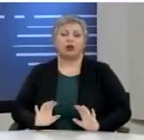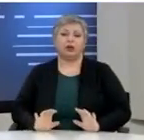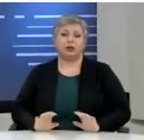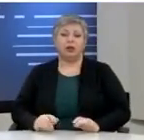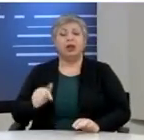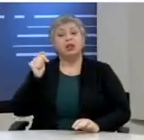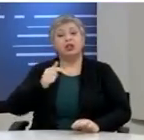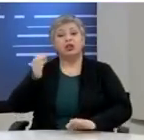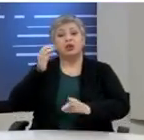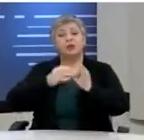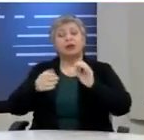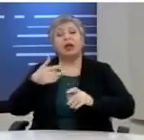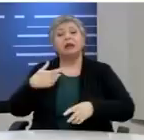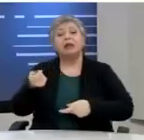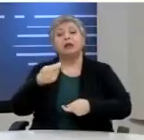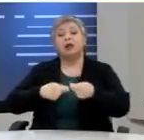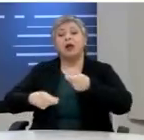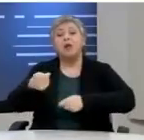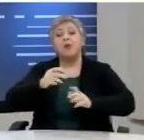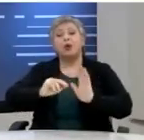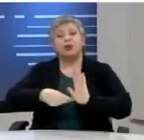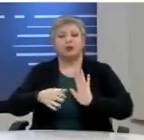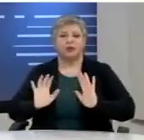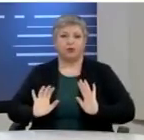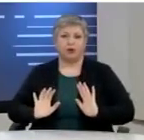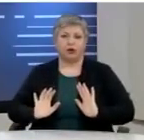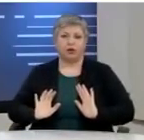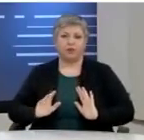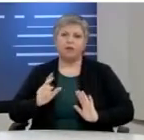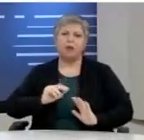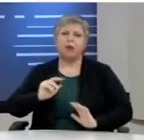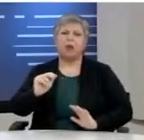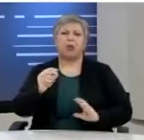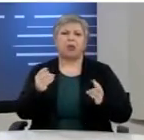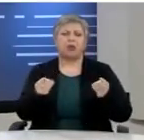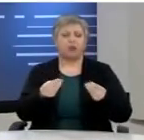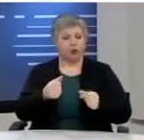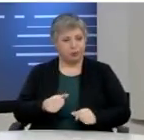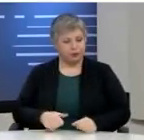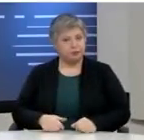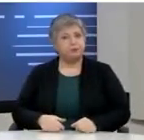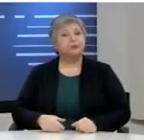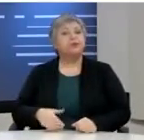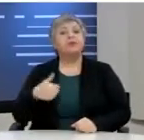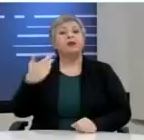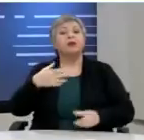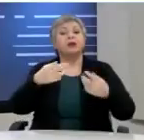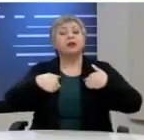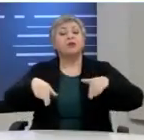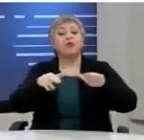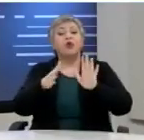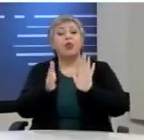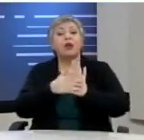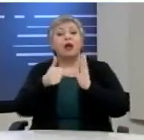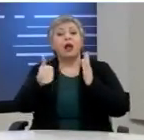εμπορική συμφωνία σαν όλες τις υπόλοιπες. Και ότι στο Συμβούλιο της 16ης Δεκεμβρίου, σύμφωνα με τα